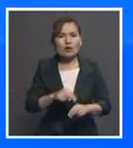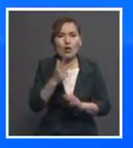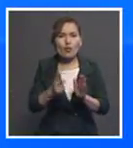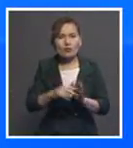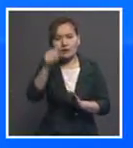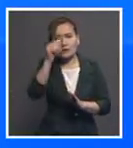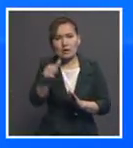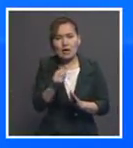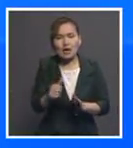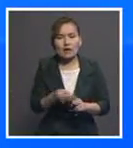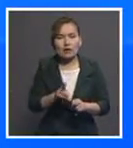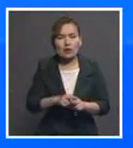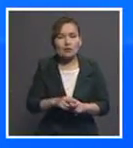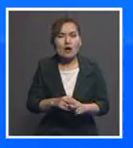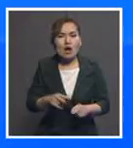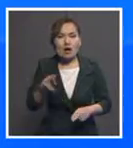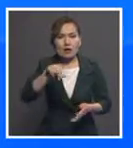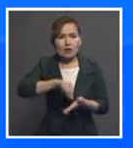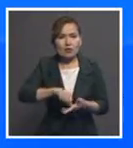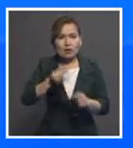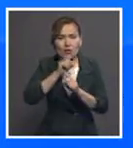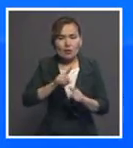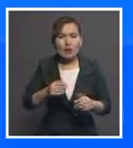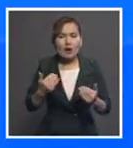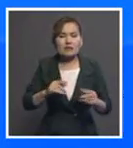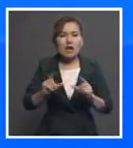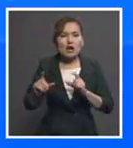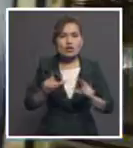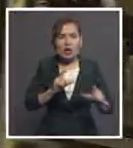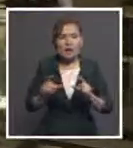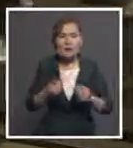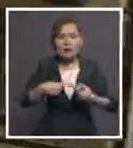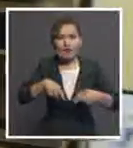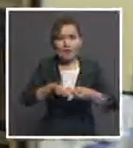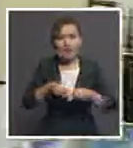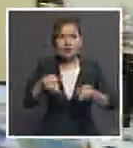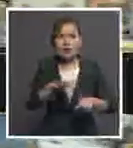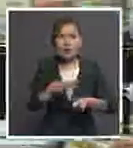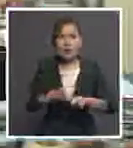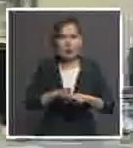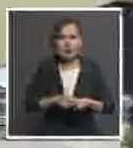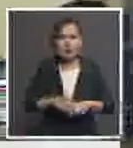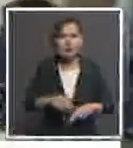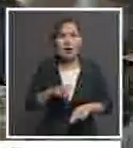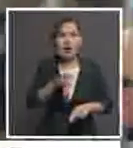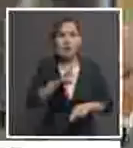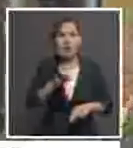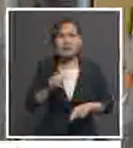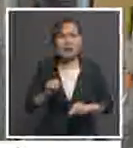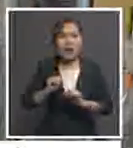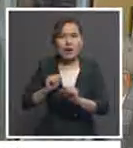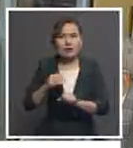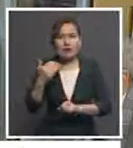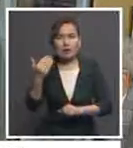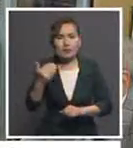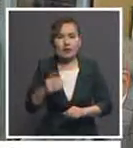айға шеттетілді. Халықаралық шахмат федерациясы осындай шешім қабылдады. Бұл туралы ұлттық арнаға жеке сұхбат берген Бибісараның адвокаты